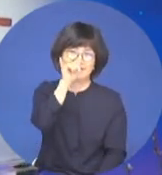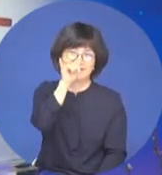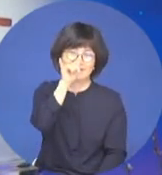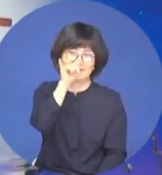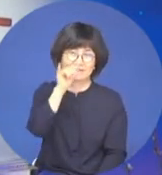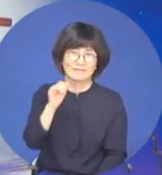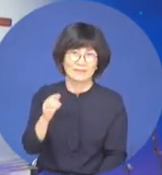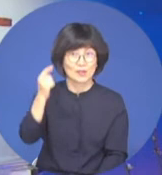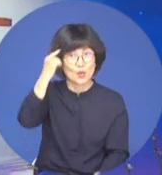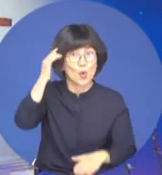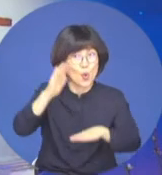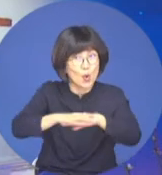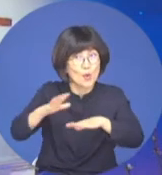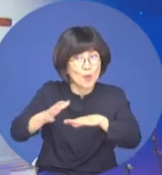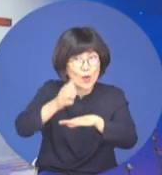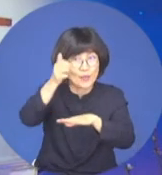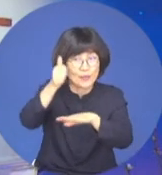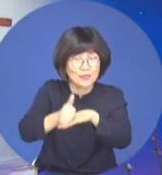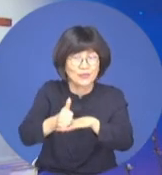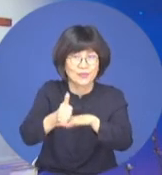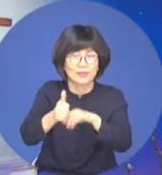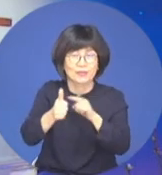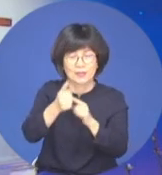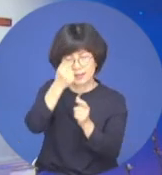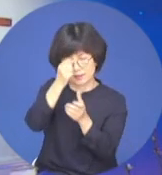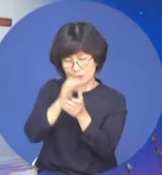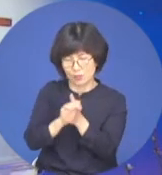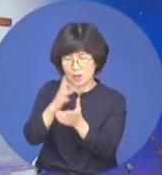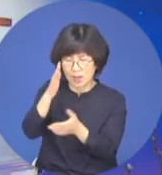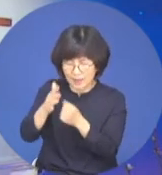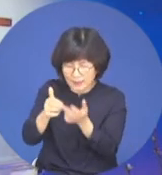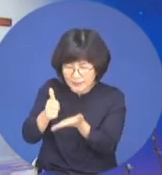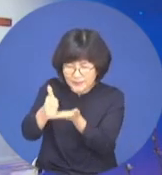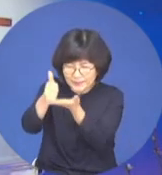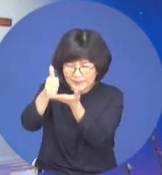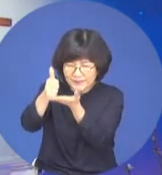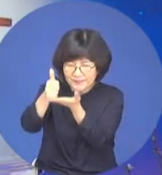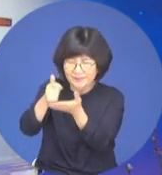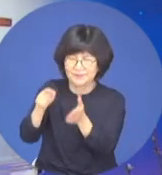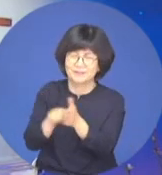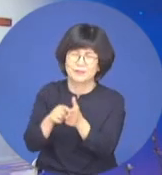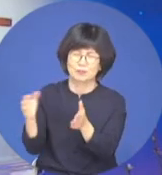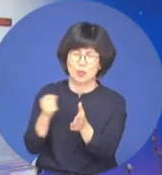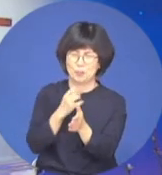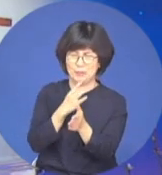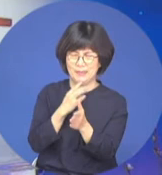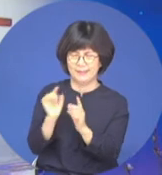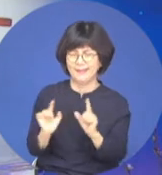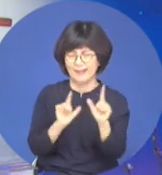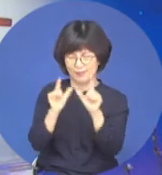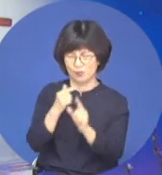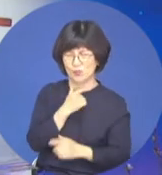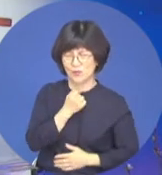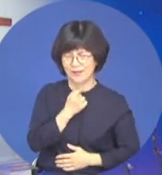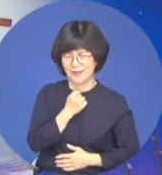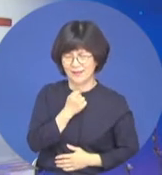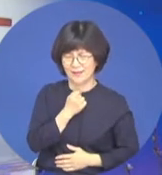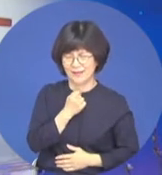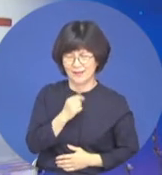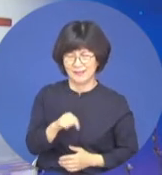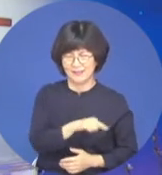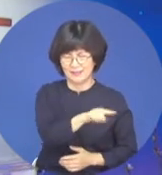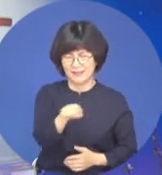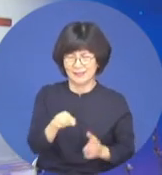있잖아요. 솔로몬이 기도합니다. 주님, 저 오직 믿음으로 살겠습니다. 그리고 솔로몬과 함께 수많은 그